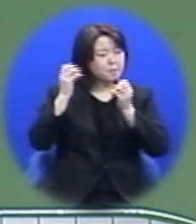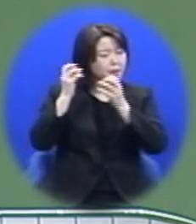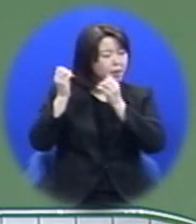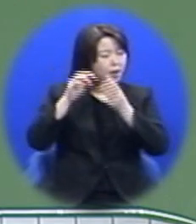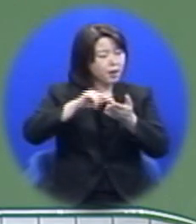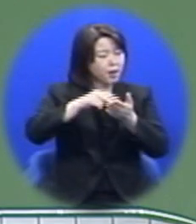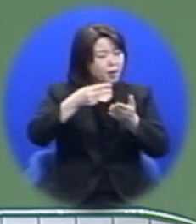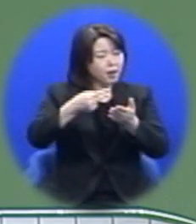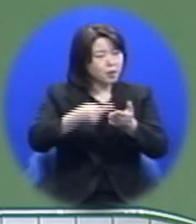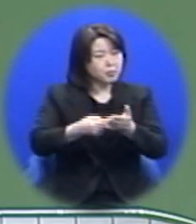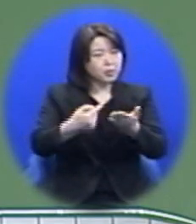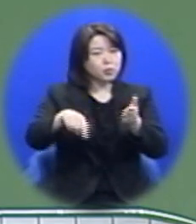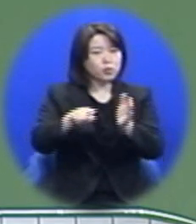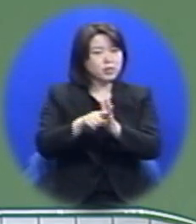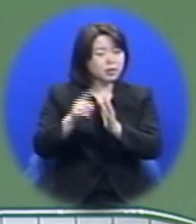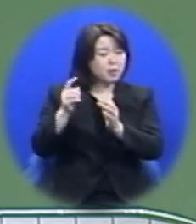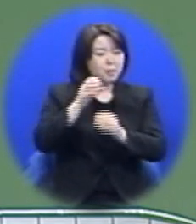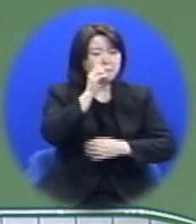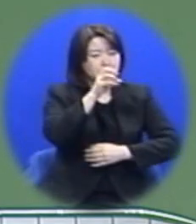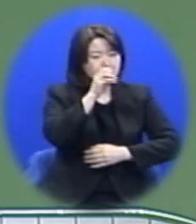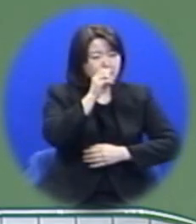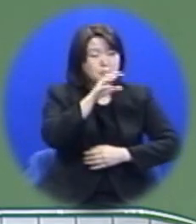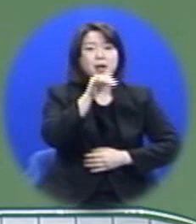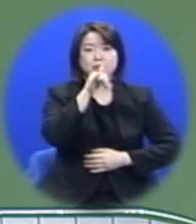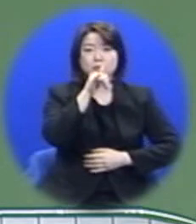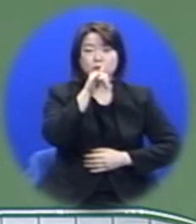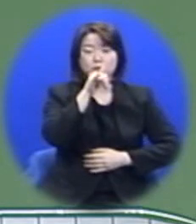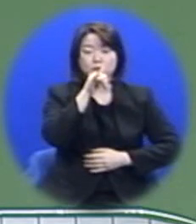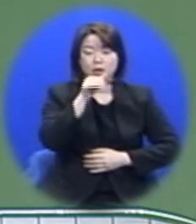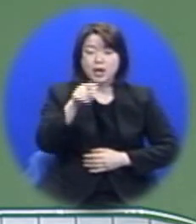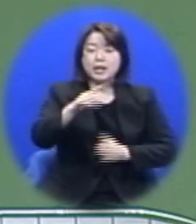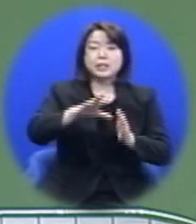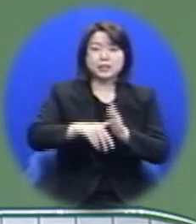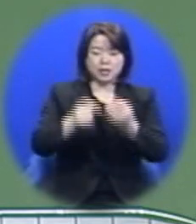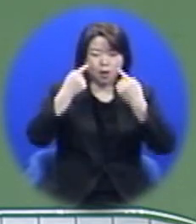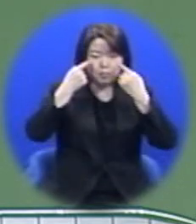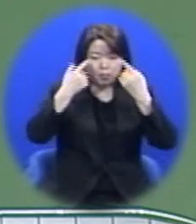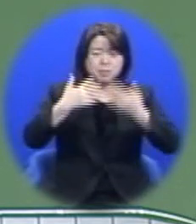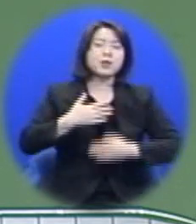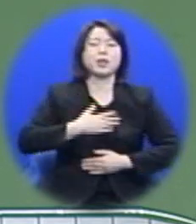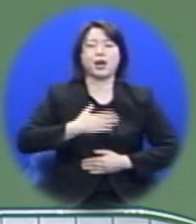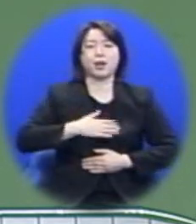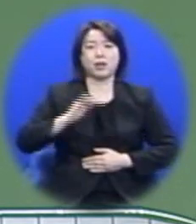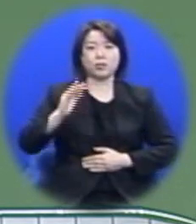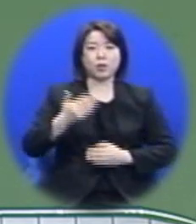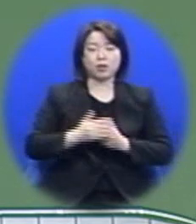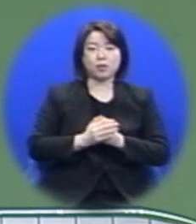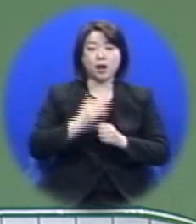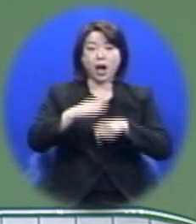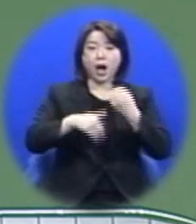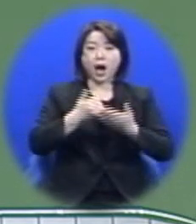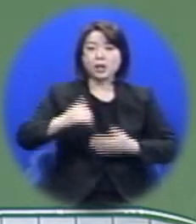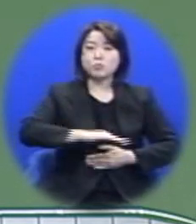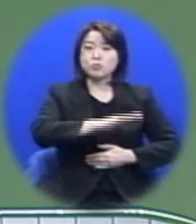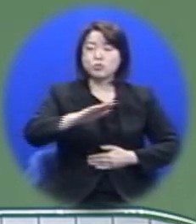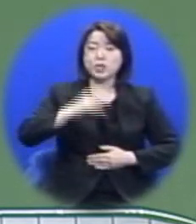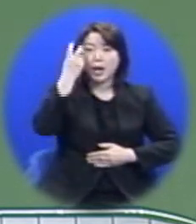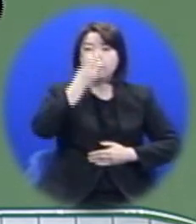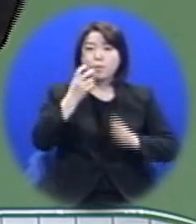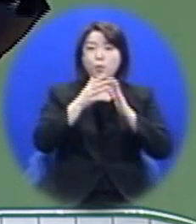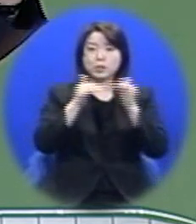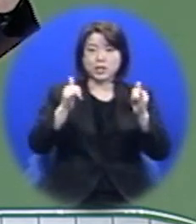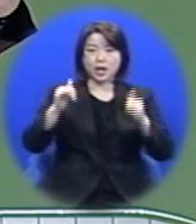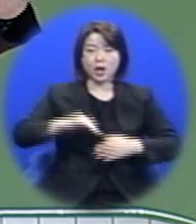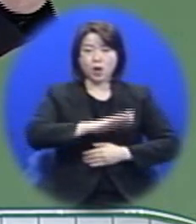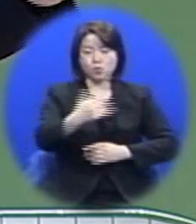넘어뜨리려고 속삭입니다. 여러분, 그때 분명히 아셔야 합니다. 하나님이 우리의 보호자시고 우리는